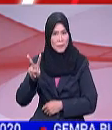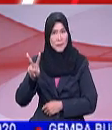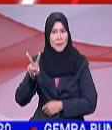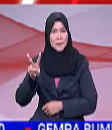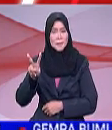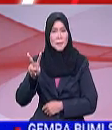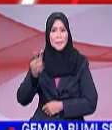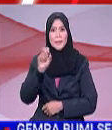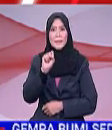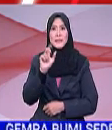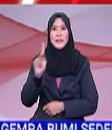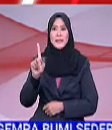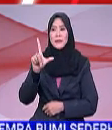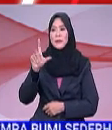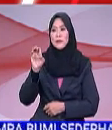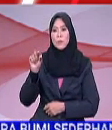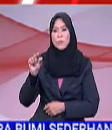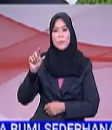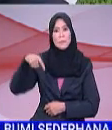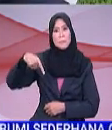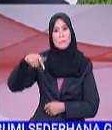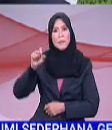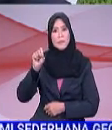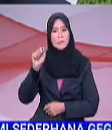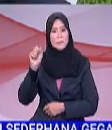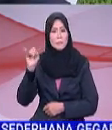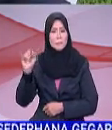PPV SK Long Pasir.